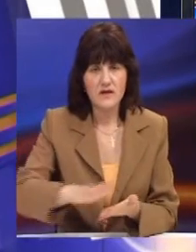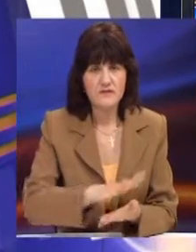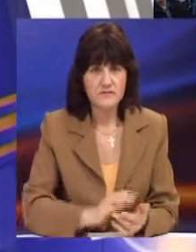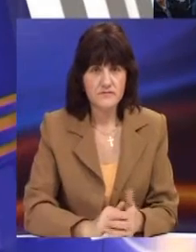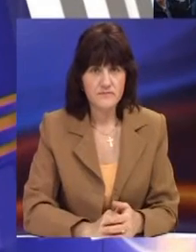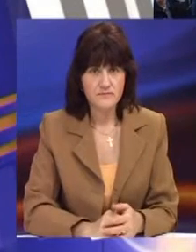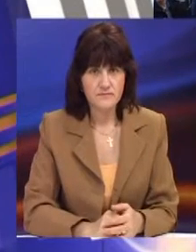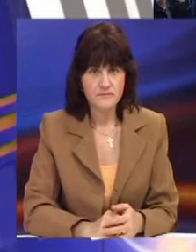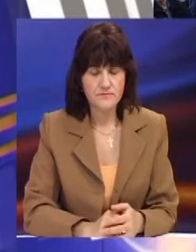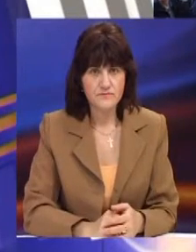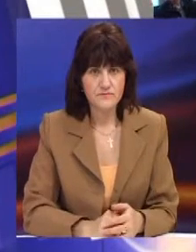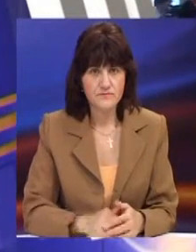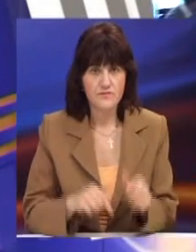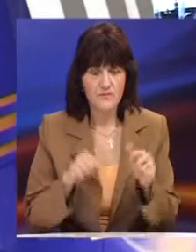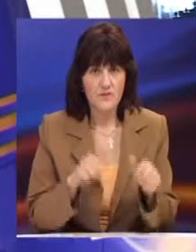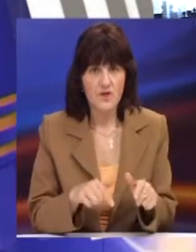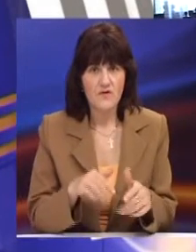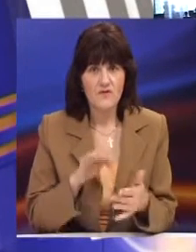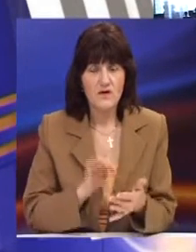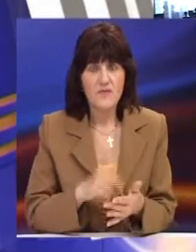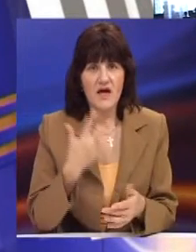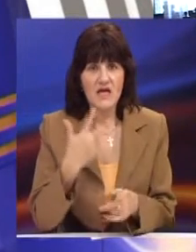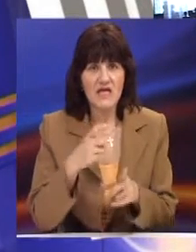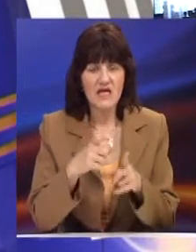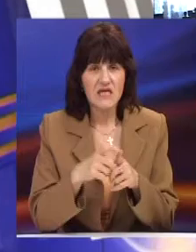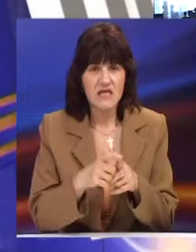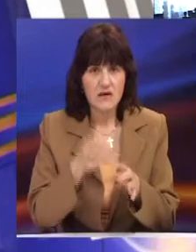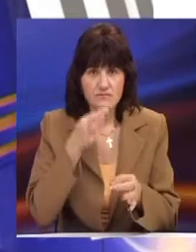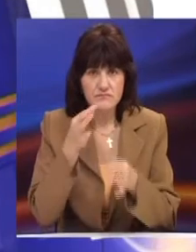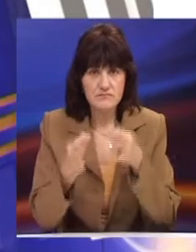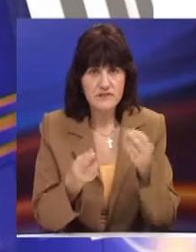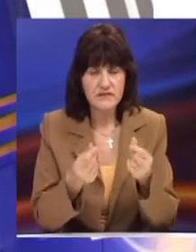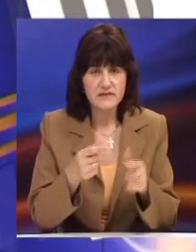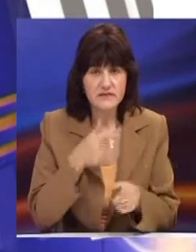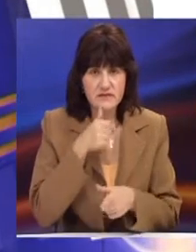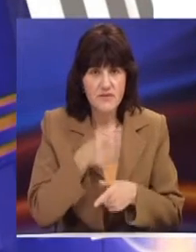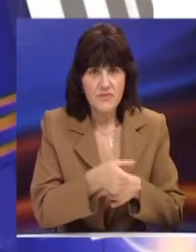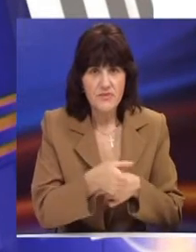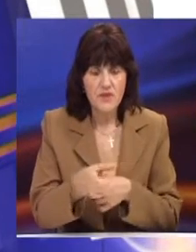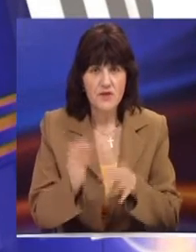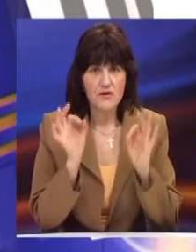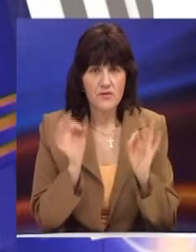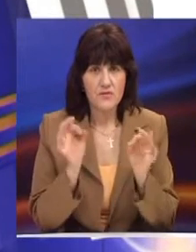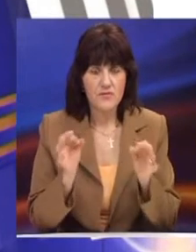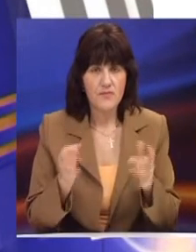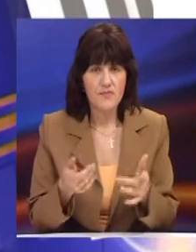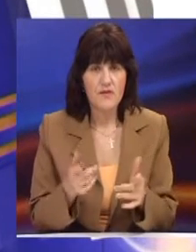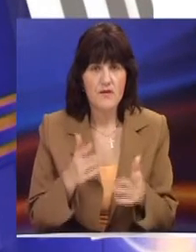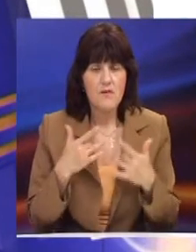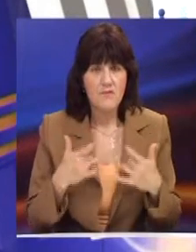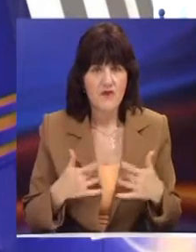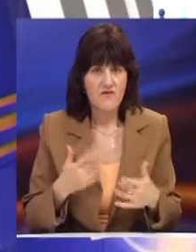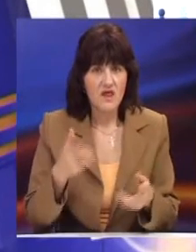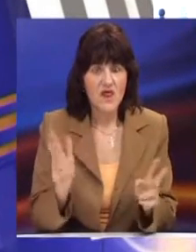teritoriji. Za izvođenje projektovanih 3D seizmičkih radova koje predstavljaju osnovnu metodu istraživanja nafte i